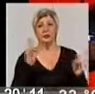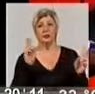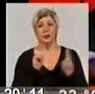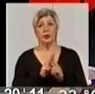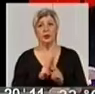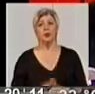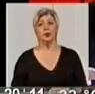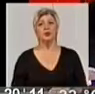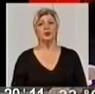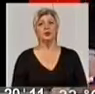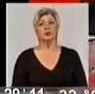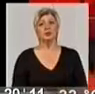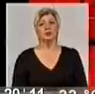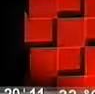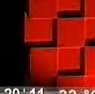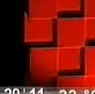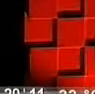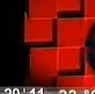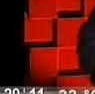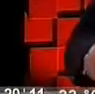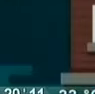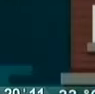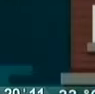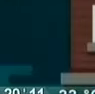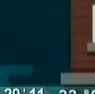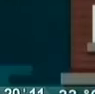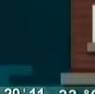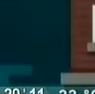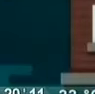побачимось, будьте здорові. Дякую. Дякую вам. Дякую вам.